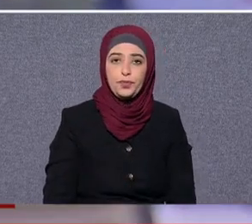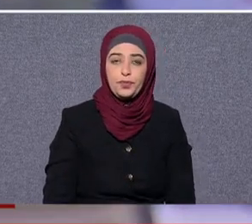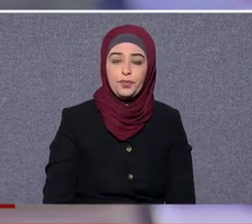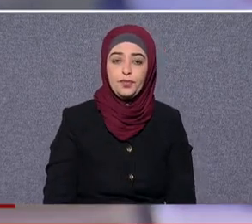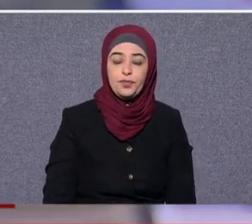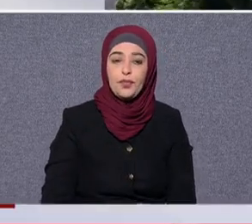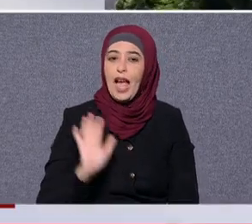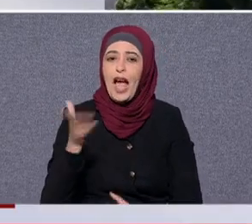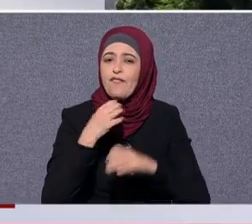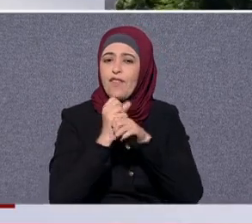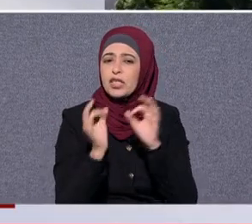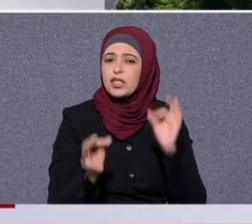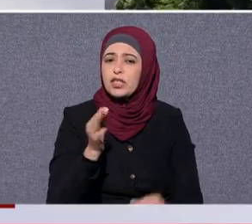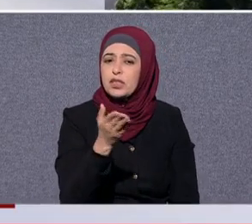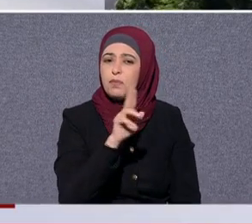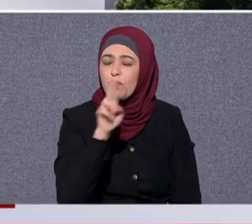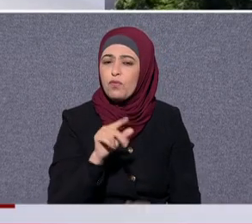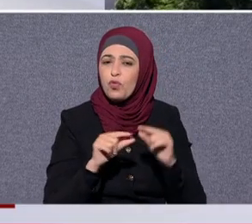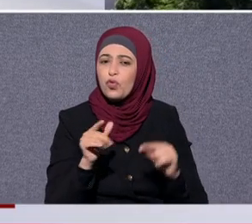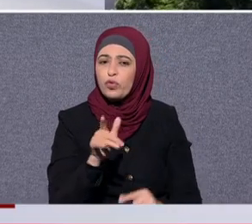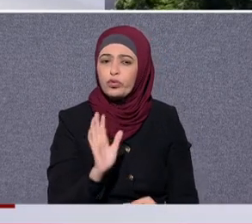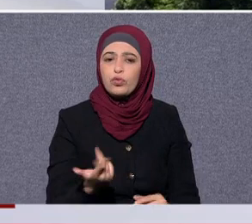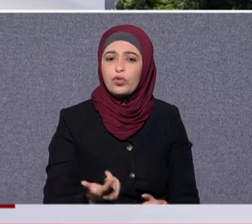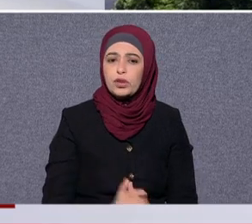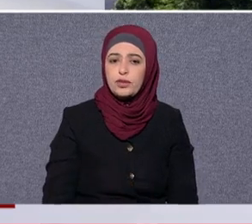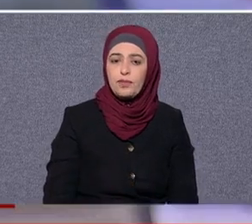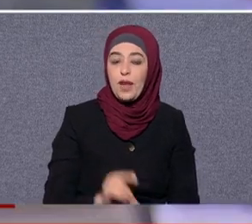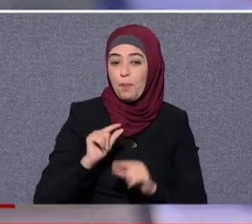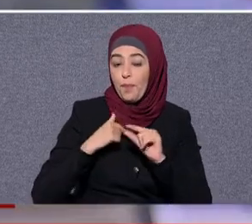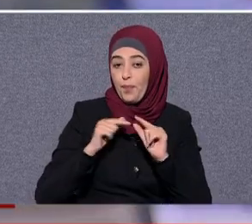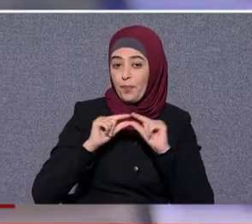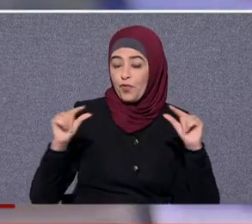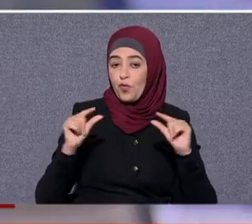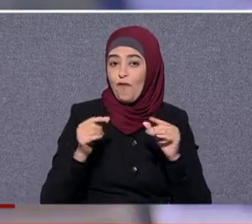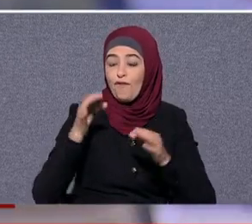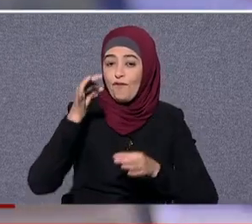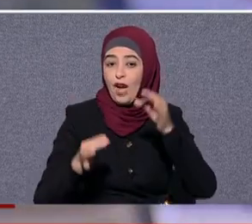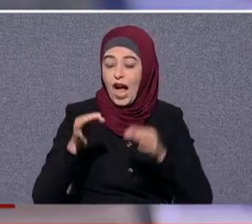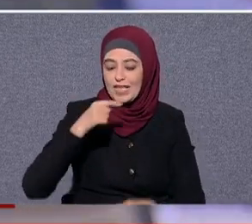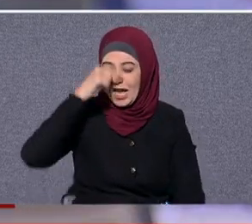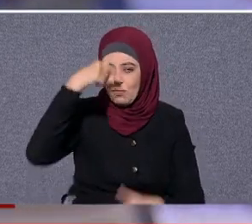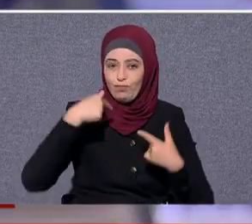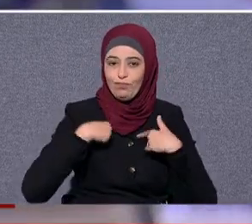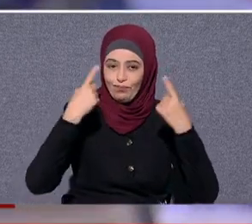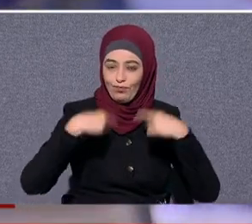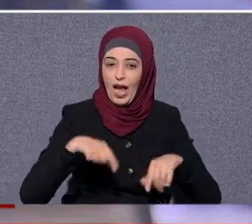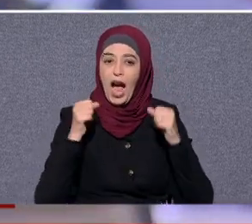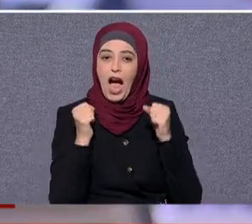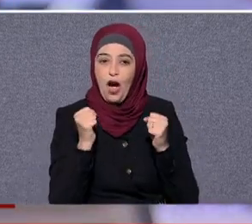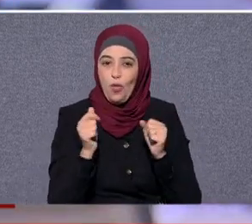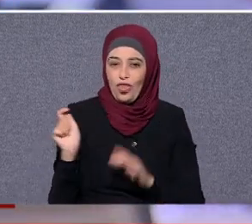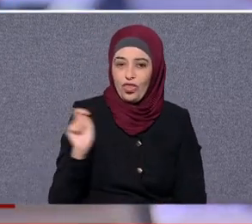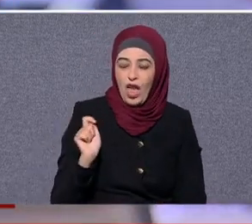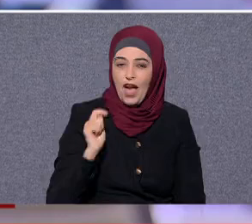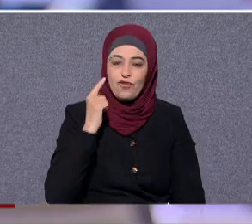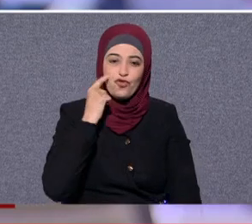أي فحوص تقصدين؟ الفحوص التي تعني المناعة المجتمعية، ما